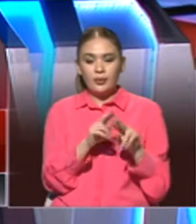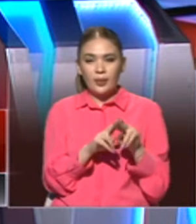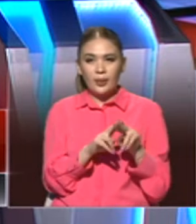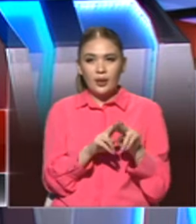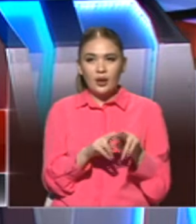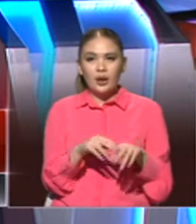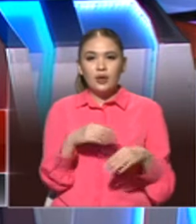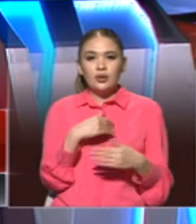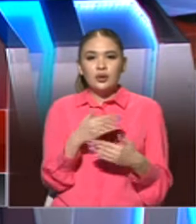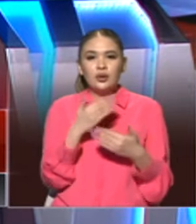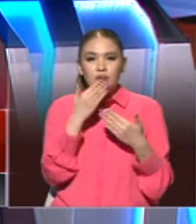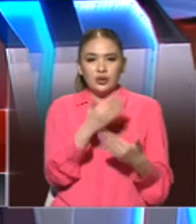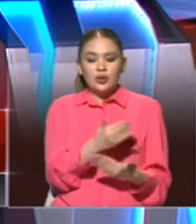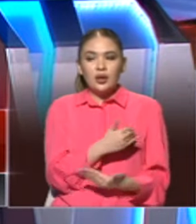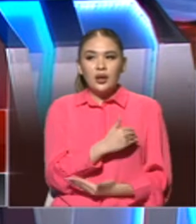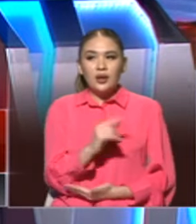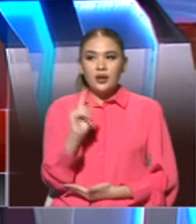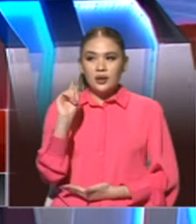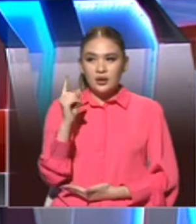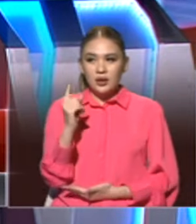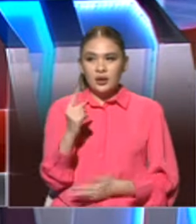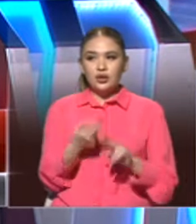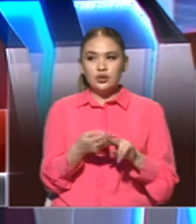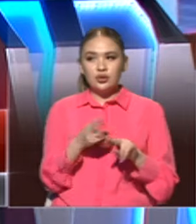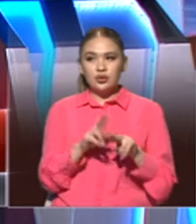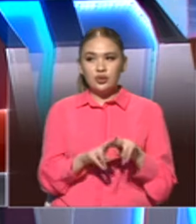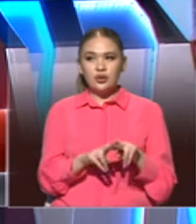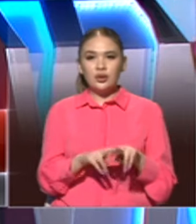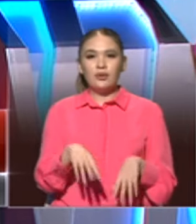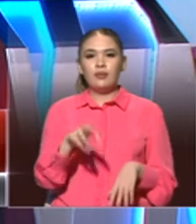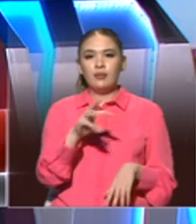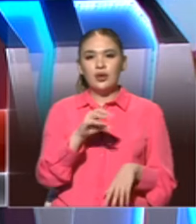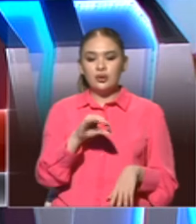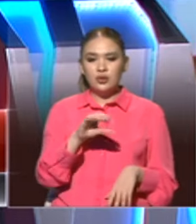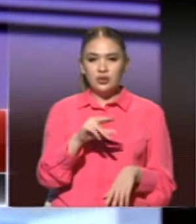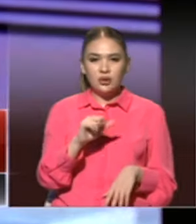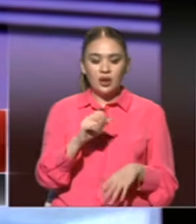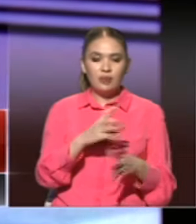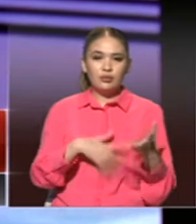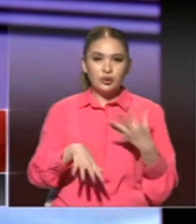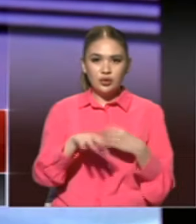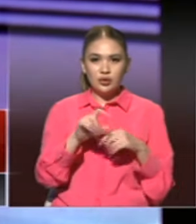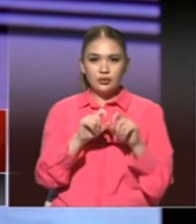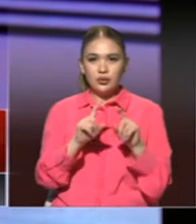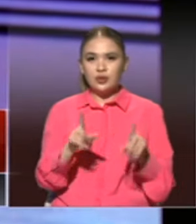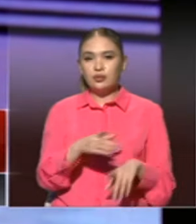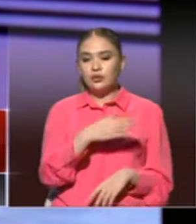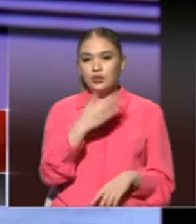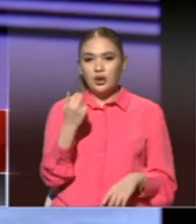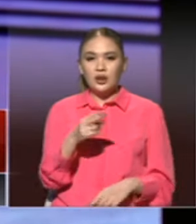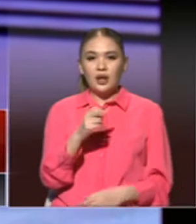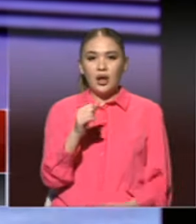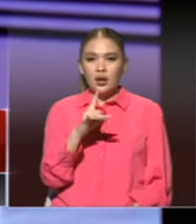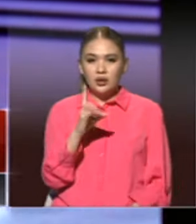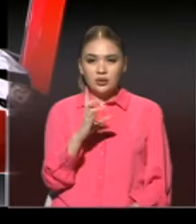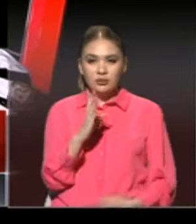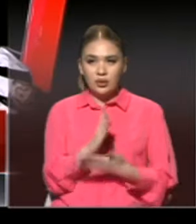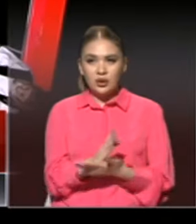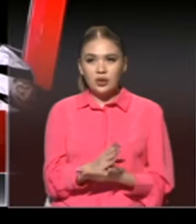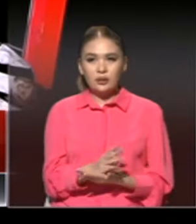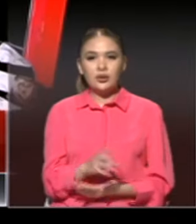сұрайын деп отырмын. Неге сол методика бүгін барлық мектептер жоқ? Дарын бар, Назарбаев